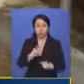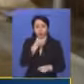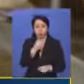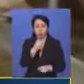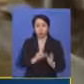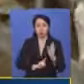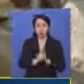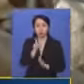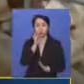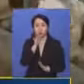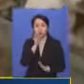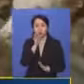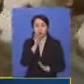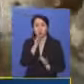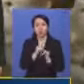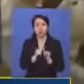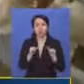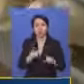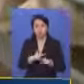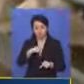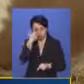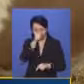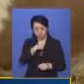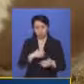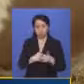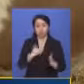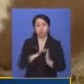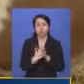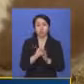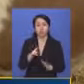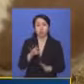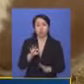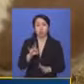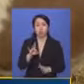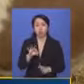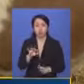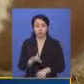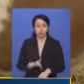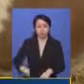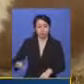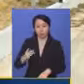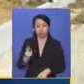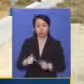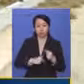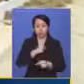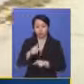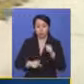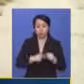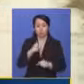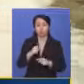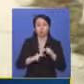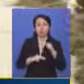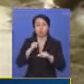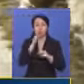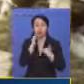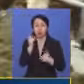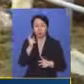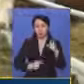пришло время отходить от одностороннего развития. И в этом году недалеко от села Чапаево в Кызылжарском районе предприниматель Мият Тулигенов построил